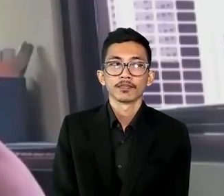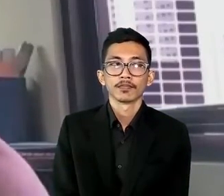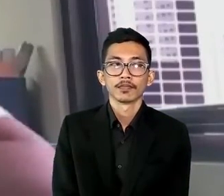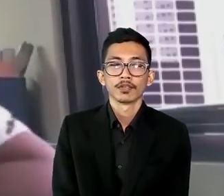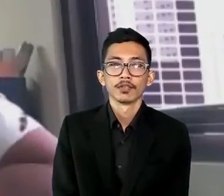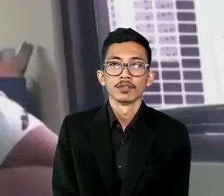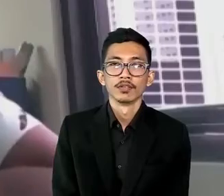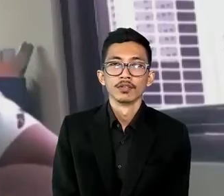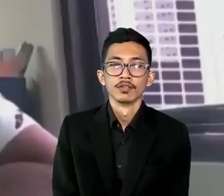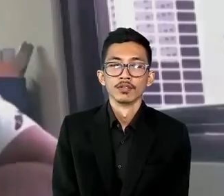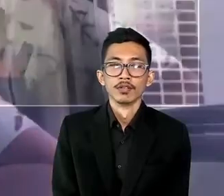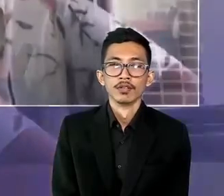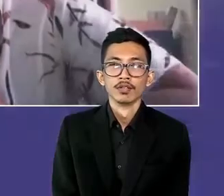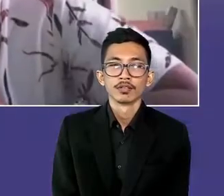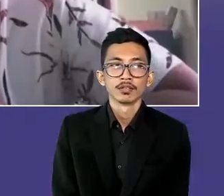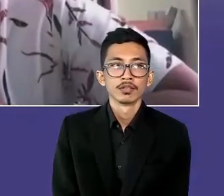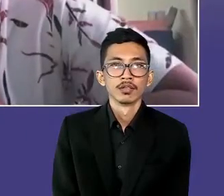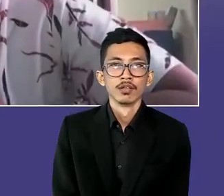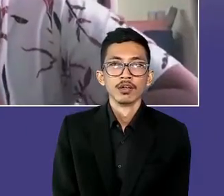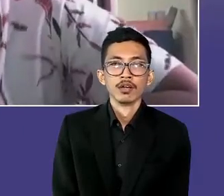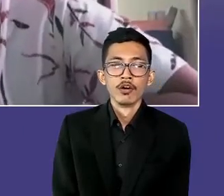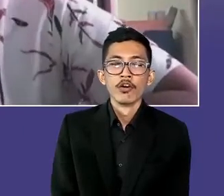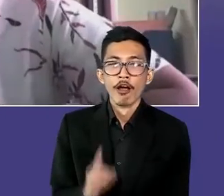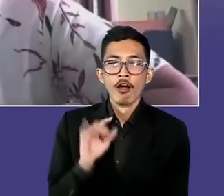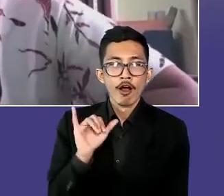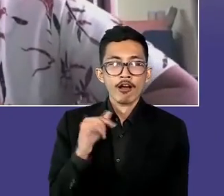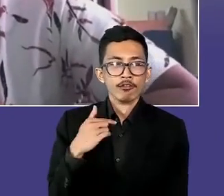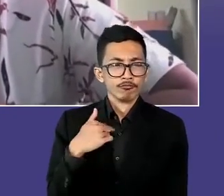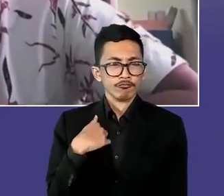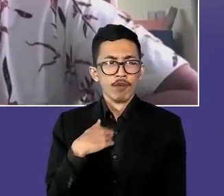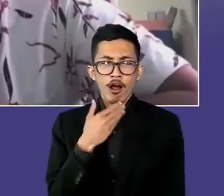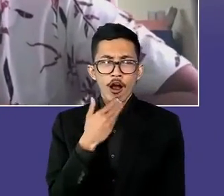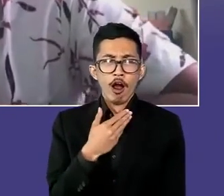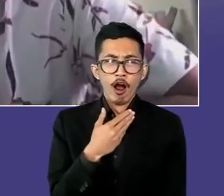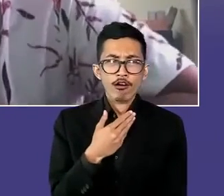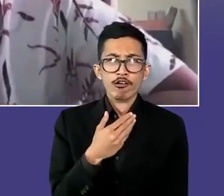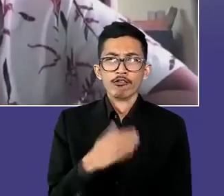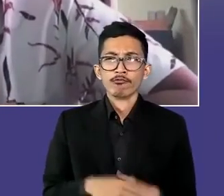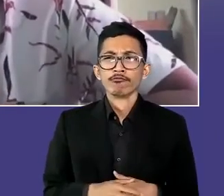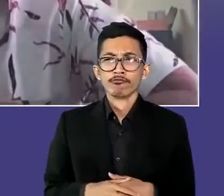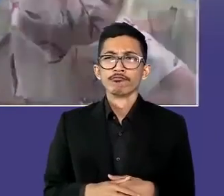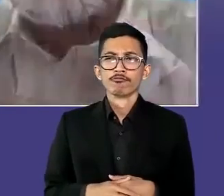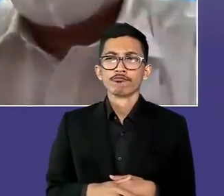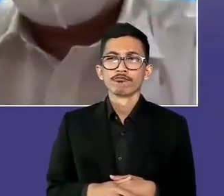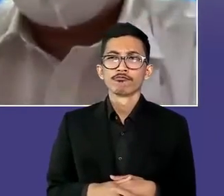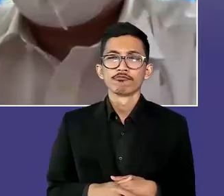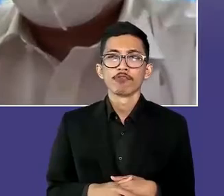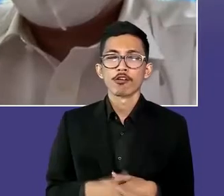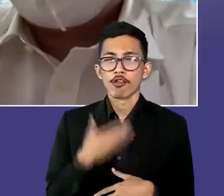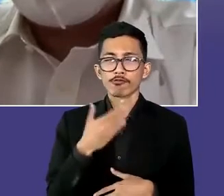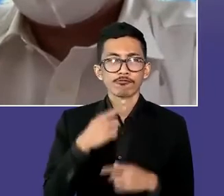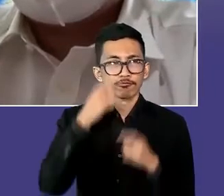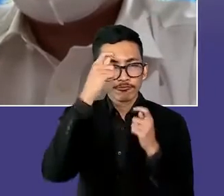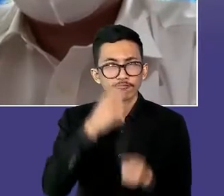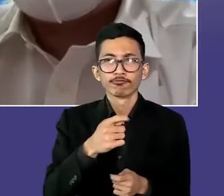Dokter. Saya yang bertanya ya Pak Arief. Oh boleh boleh. Kayaknya menarik nih. Saya sih menghargai